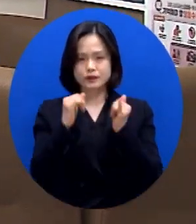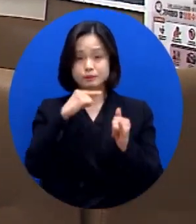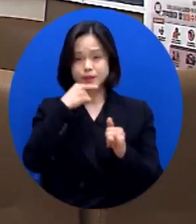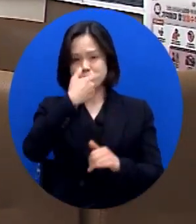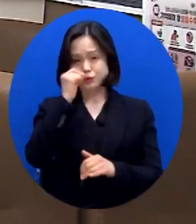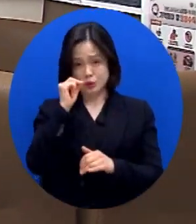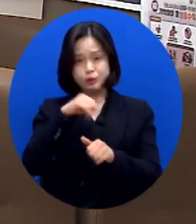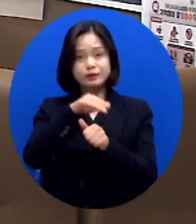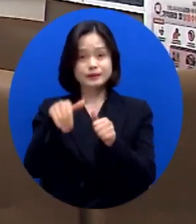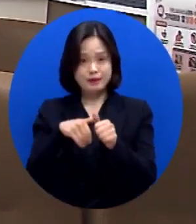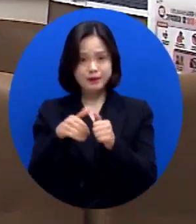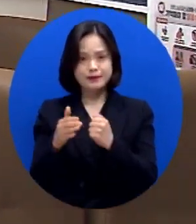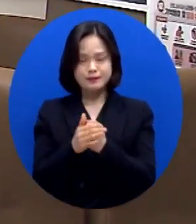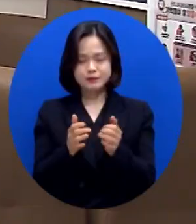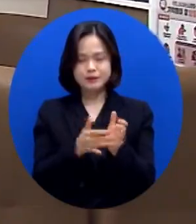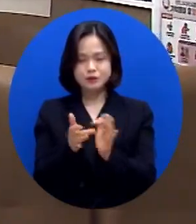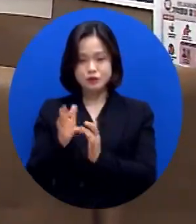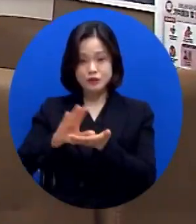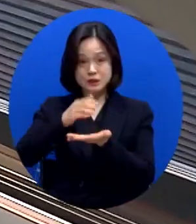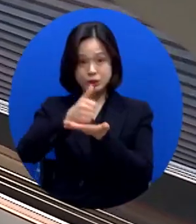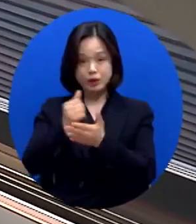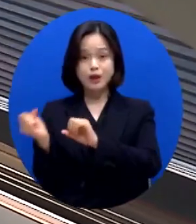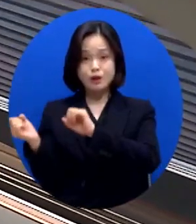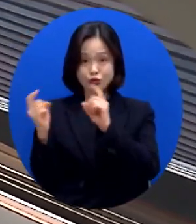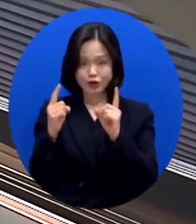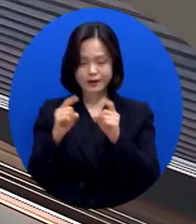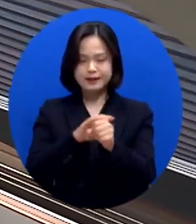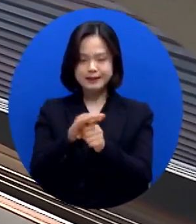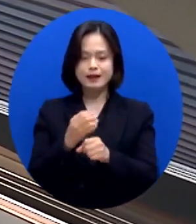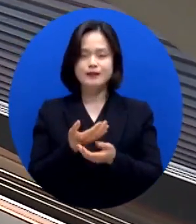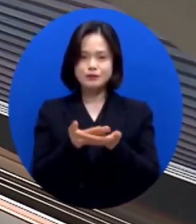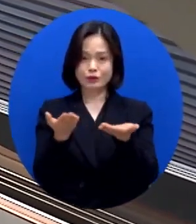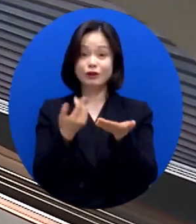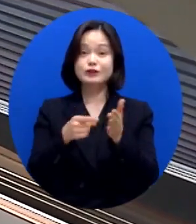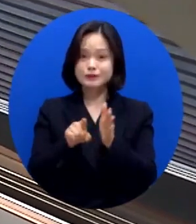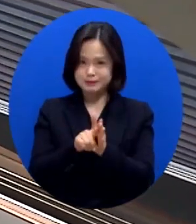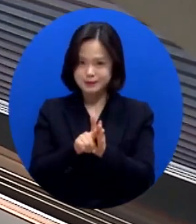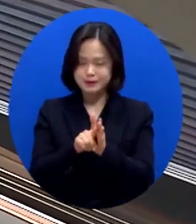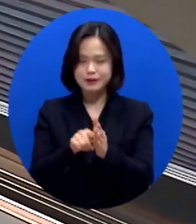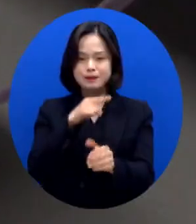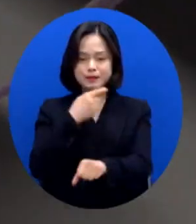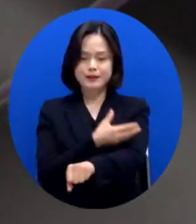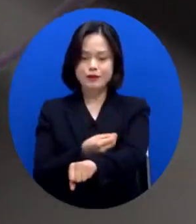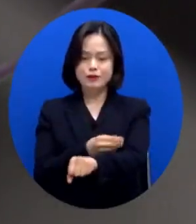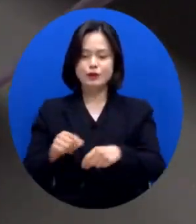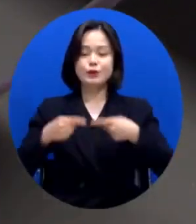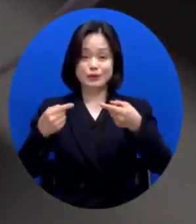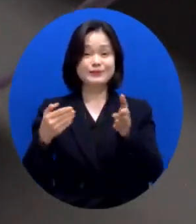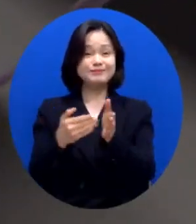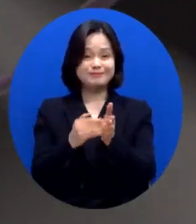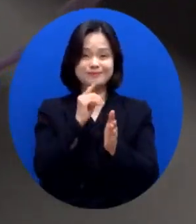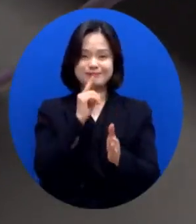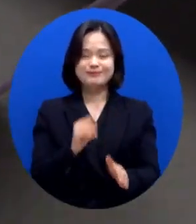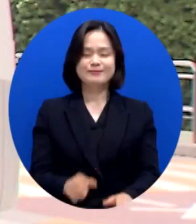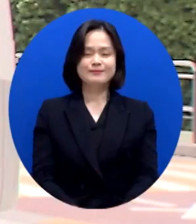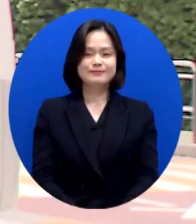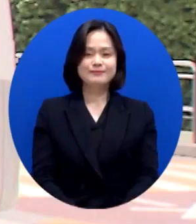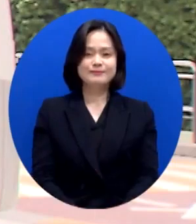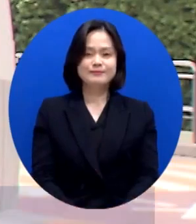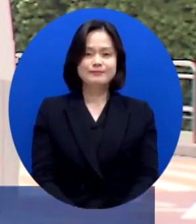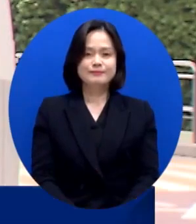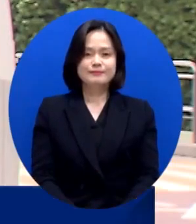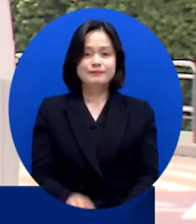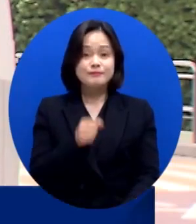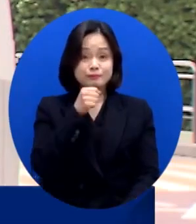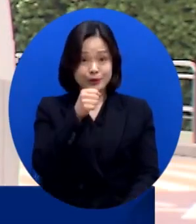그리스도의 사랑을 삶으로 전하겠다는 마음으로 헌혈운동에 동참하게 됐다고 말했습니다. 인터뷰 내용 한번 들어보시죠. 네. 코로나